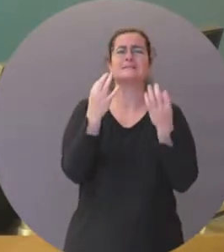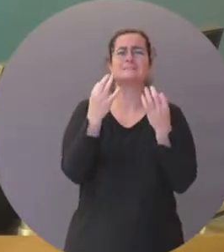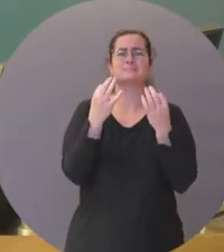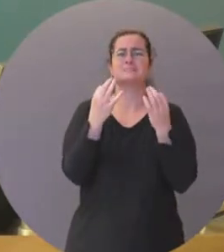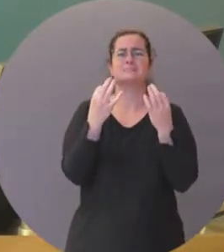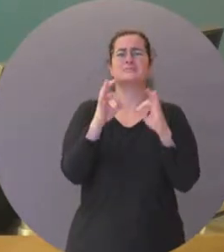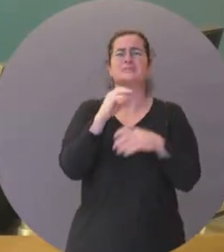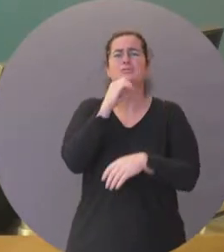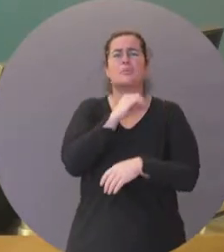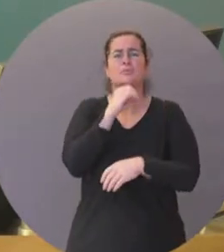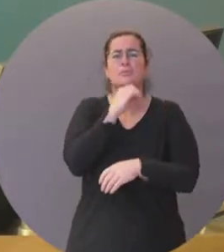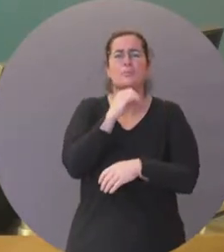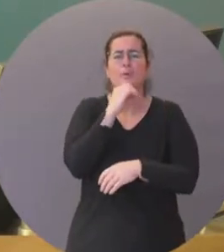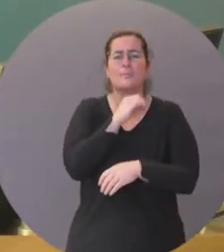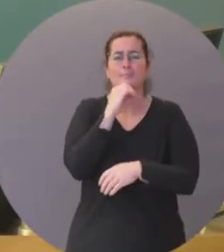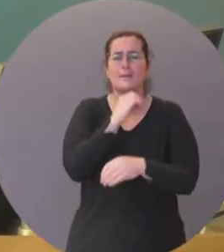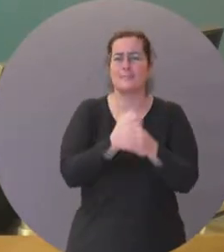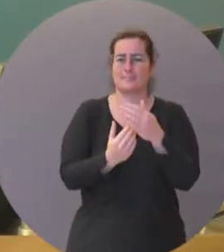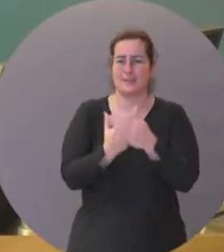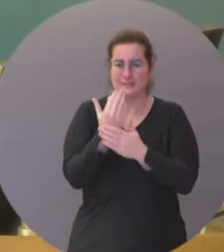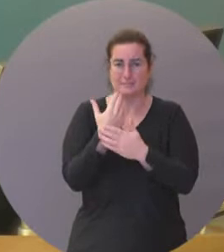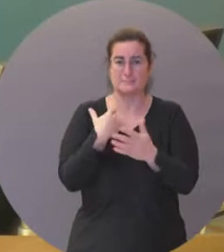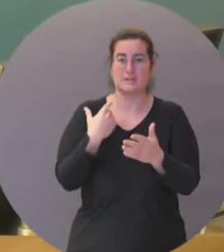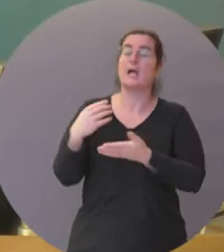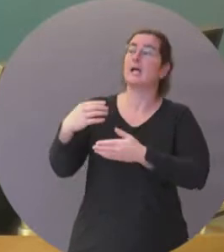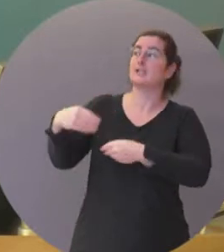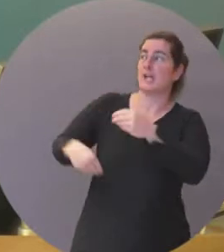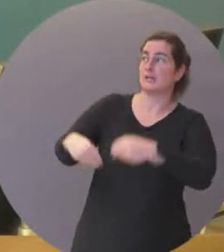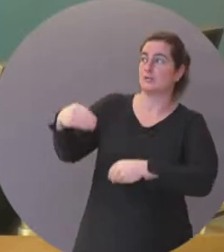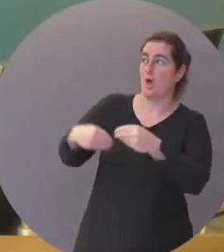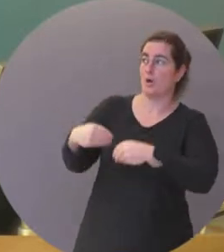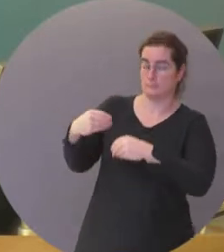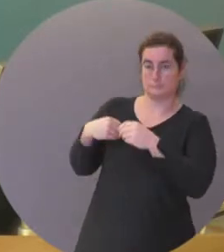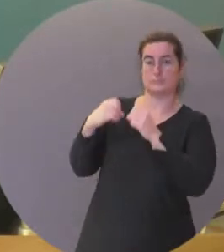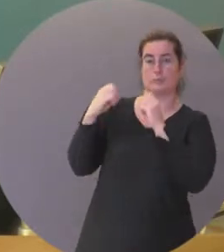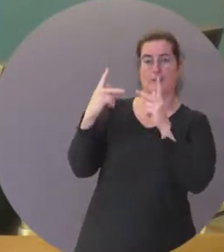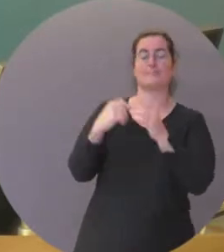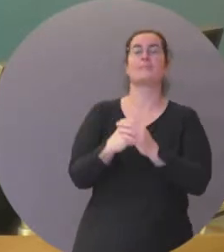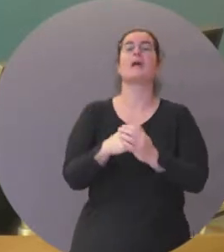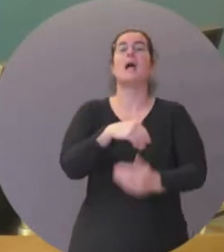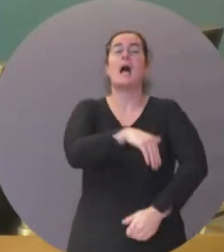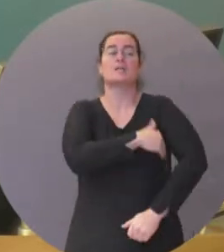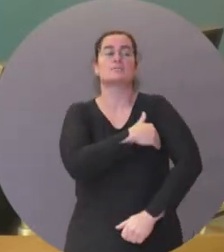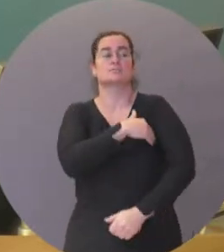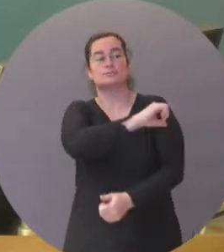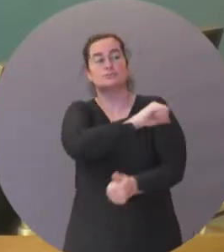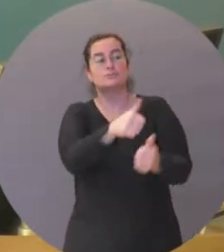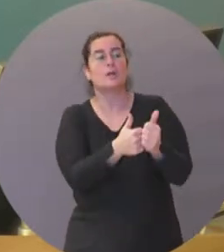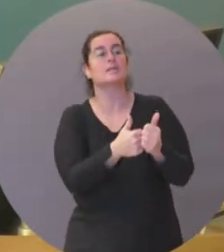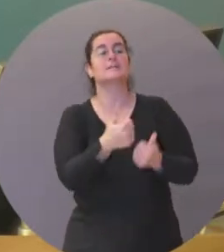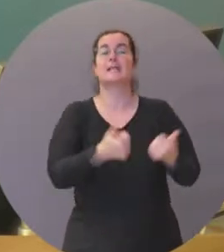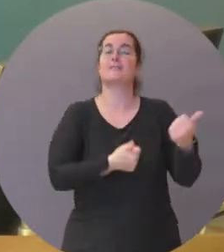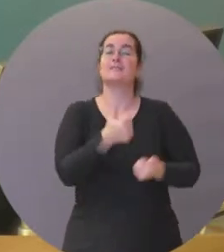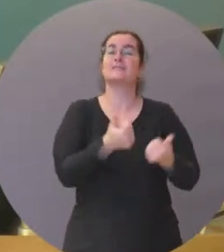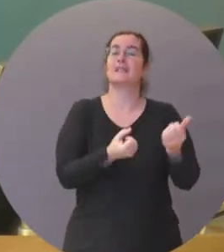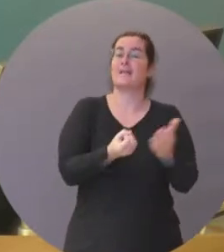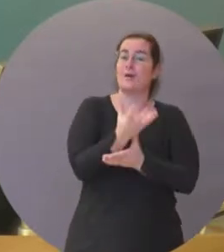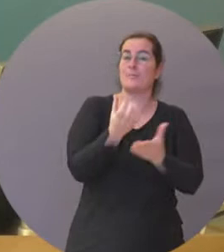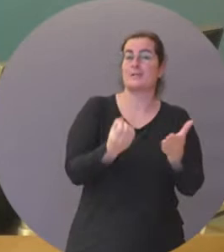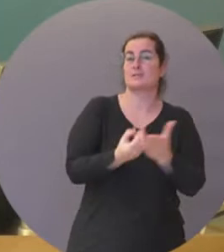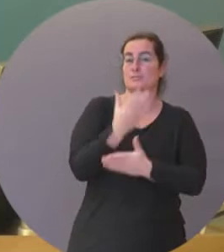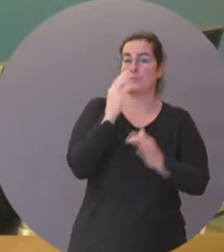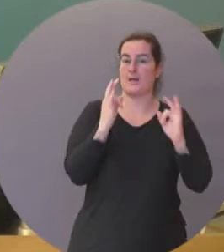responsabilité du Directeur Général des Services les agents de la direction adjointe au service d'information numérique